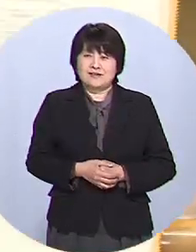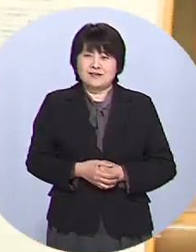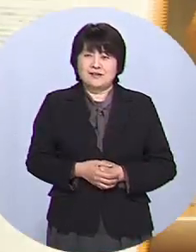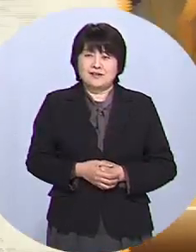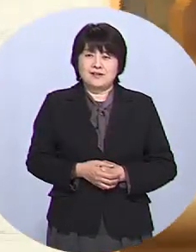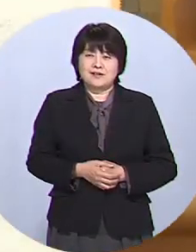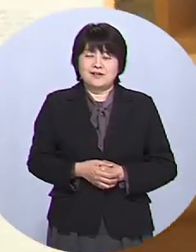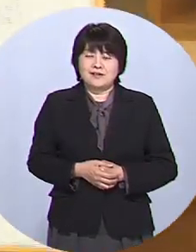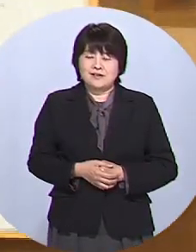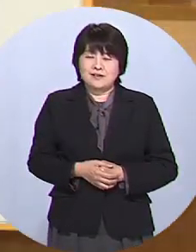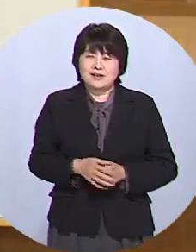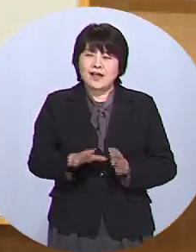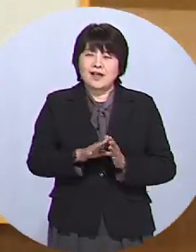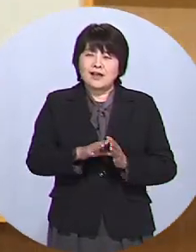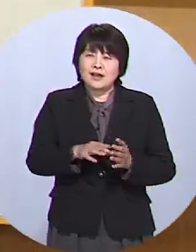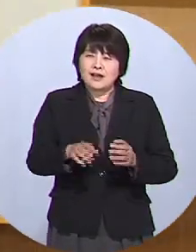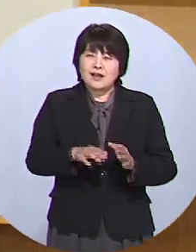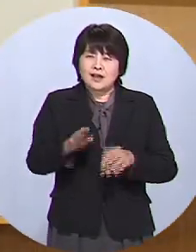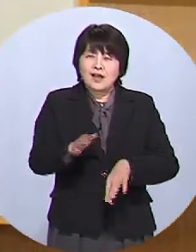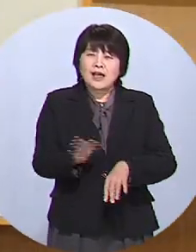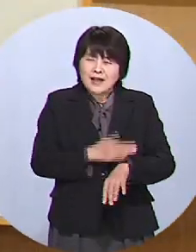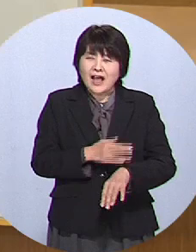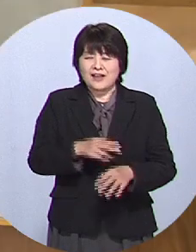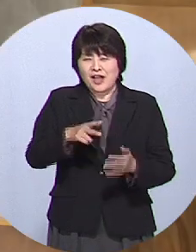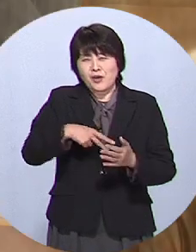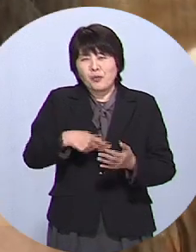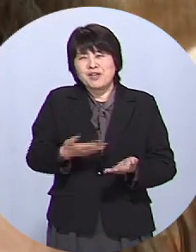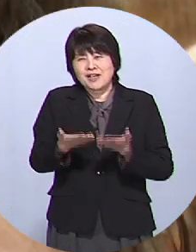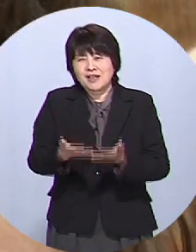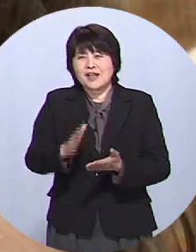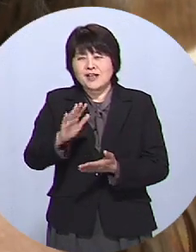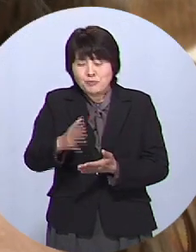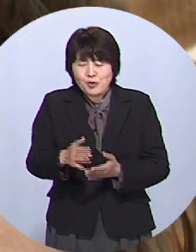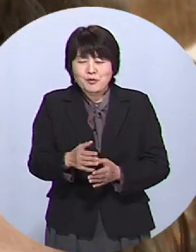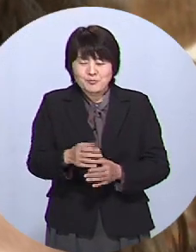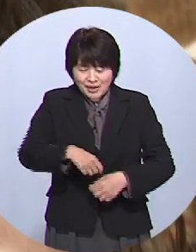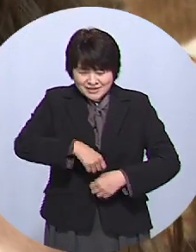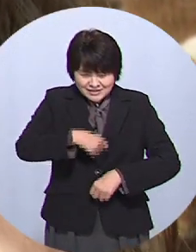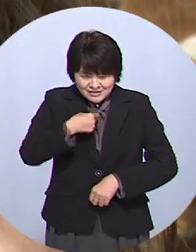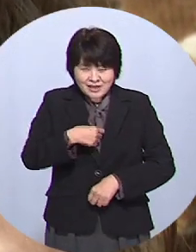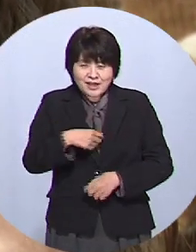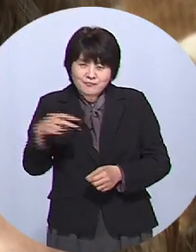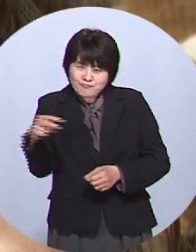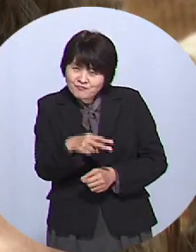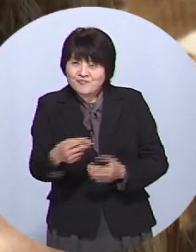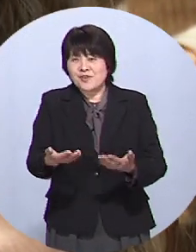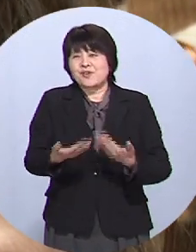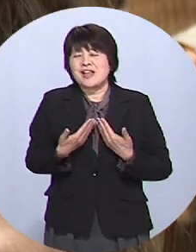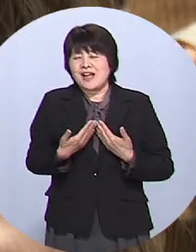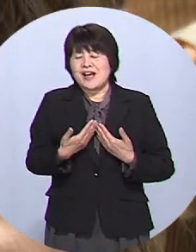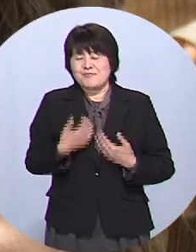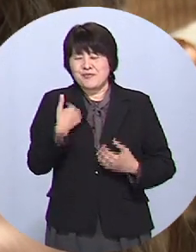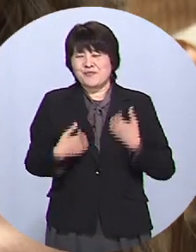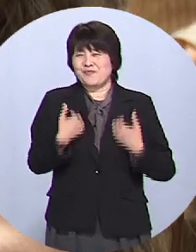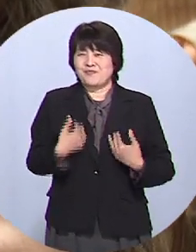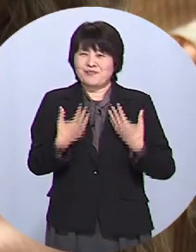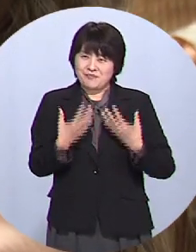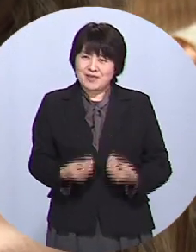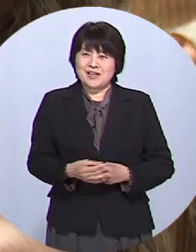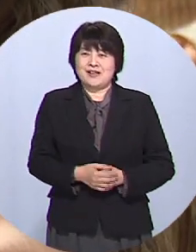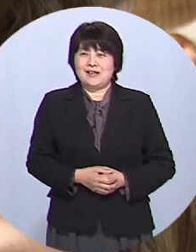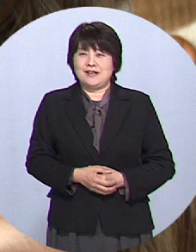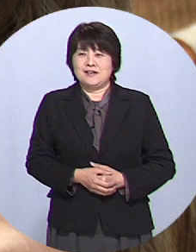拙い読み聞かせにもかかわらず真剣な様子で物語の世界に入り込んでくれていたのがとても嬉しかったです